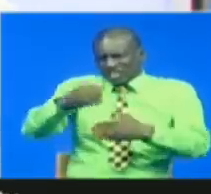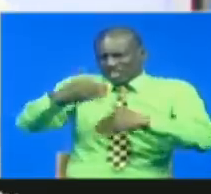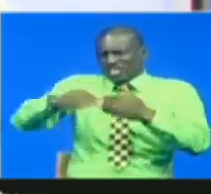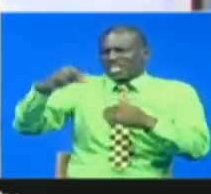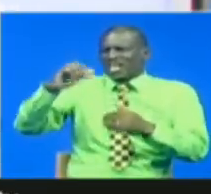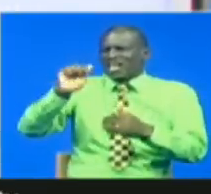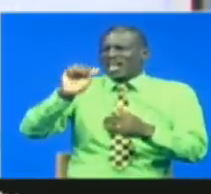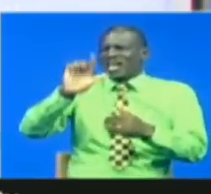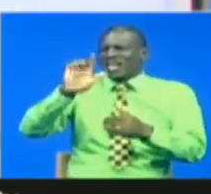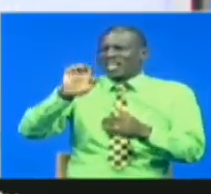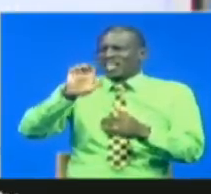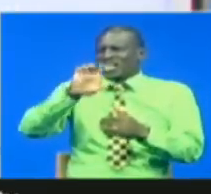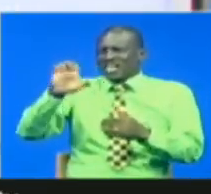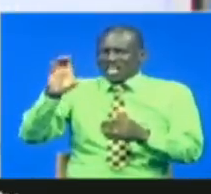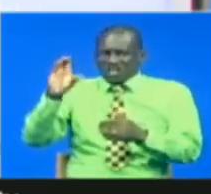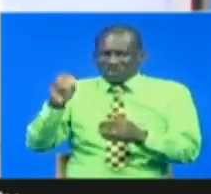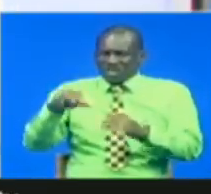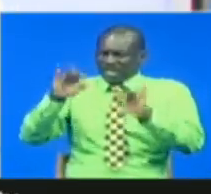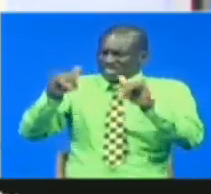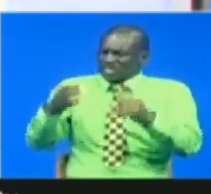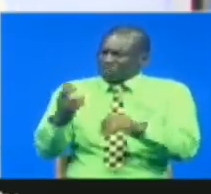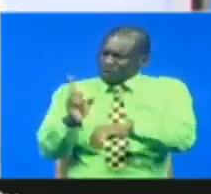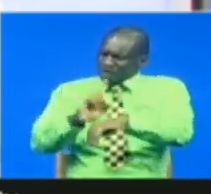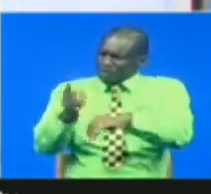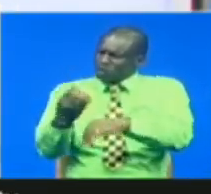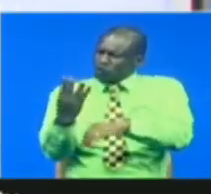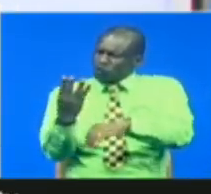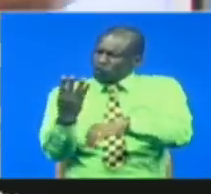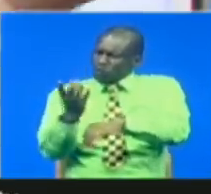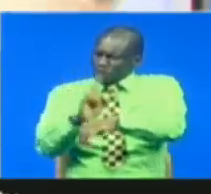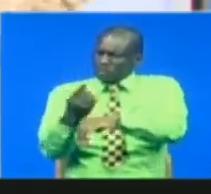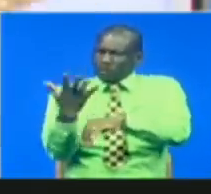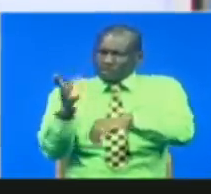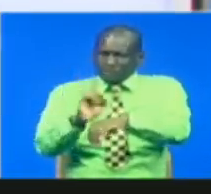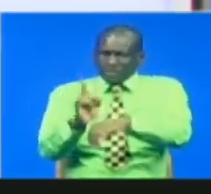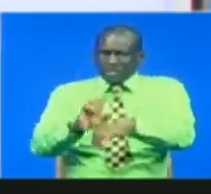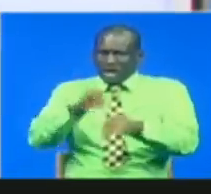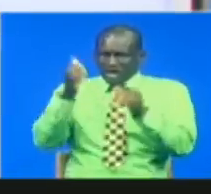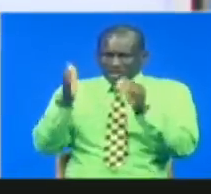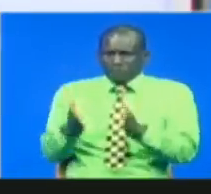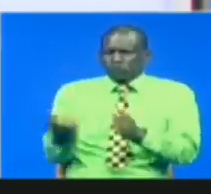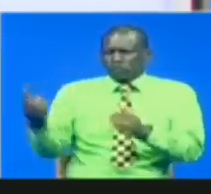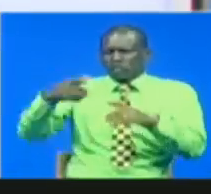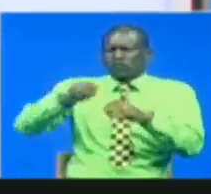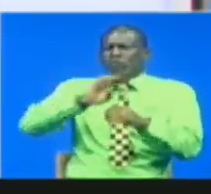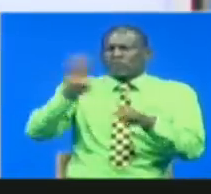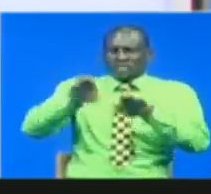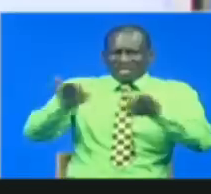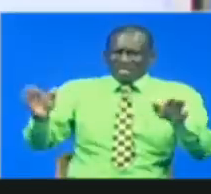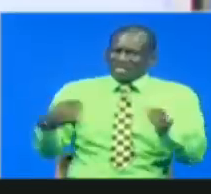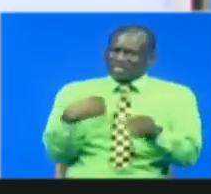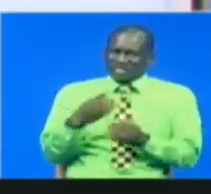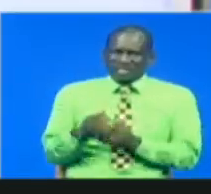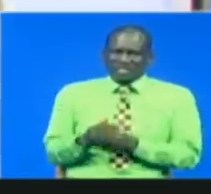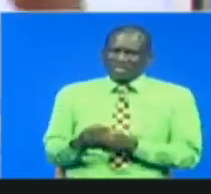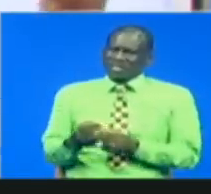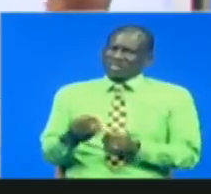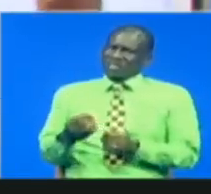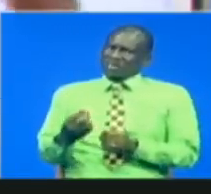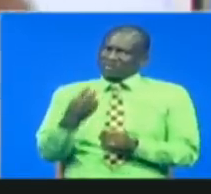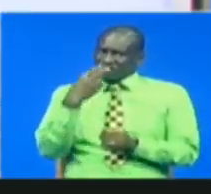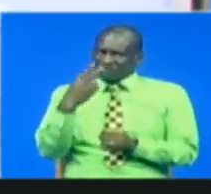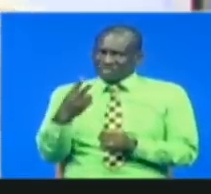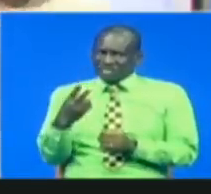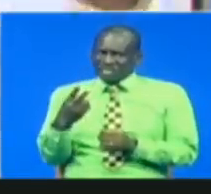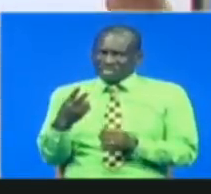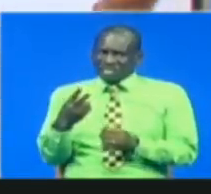veterinary hapo, kaka karibu dakika moja nne hivi tano, kuna jamaa alikuwa kutoka Westlands hapo hivyo, nasema na tumeona response